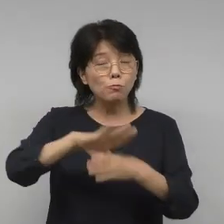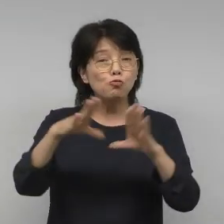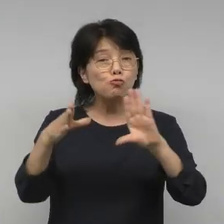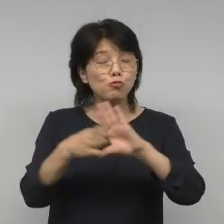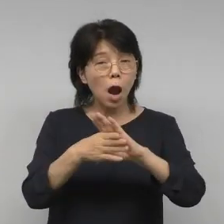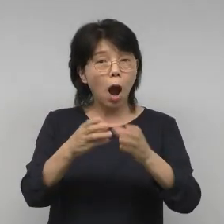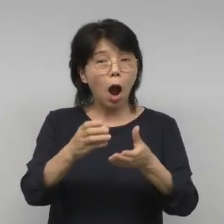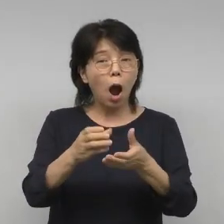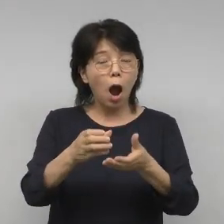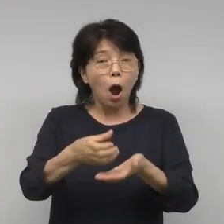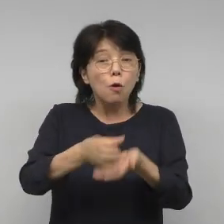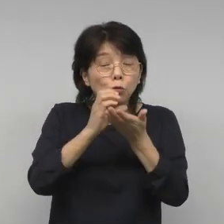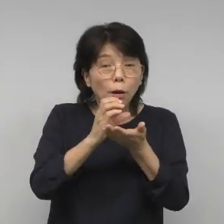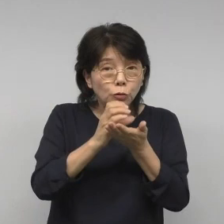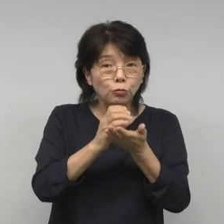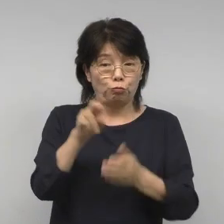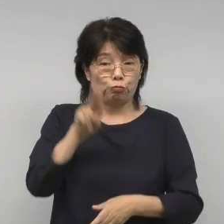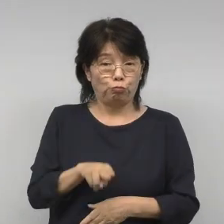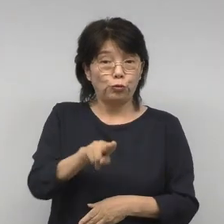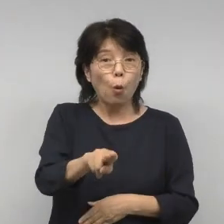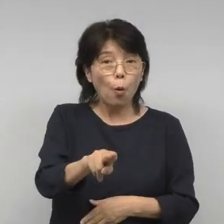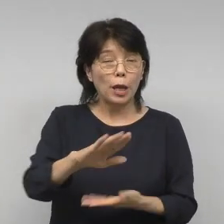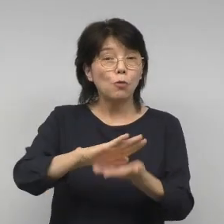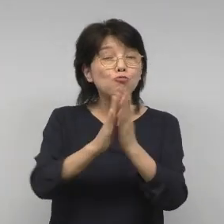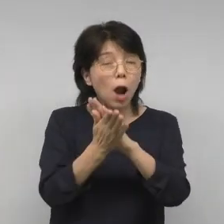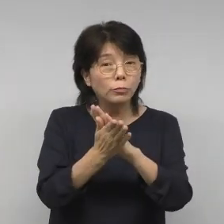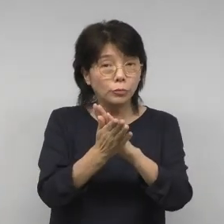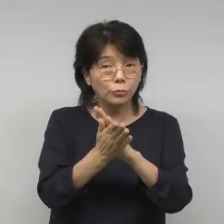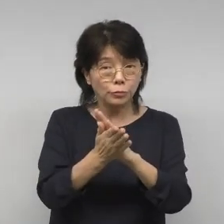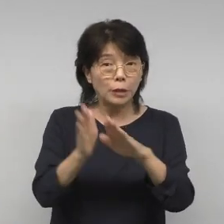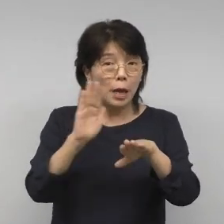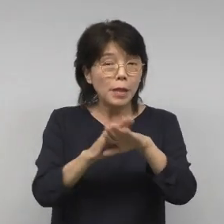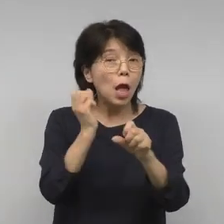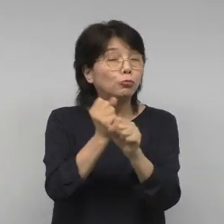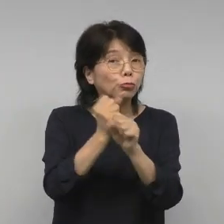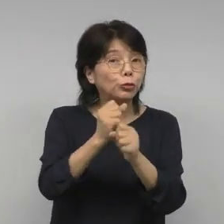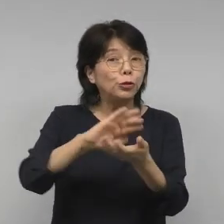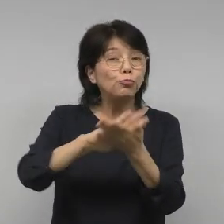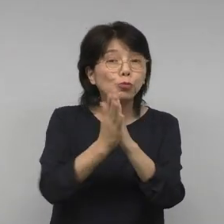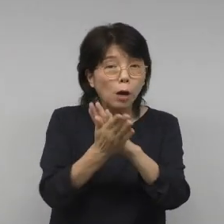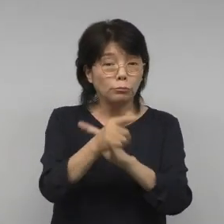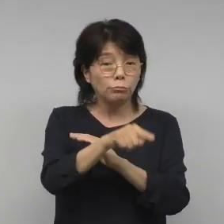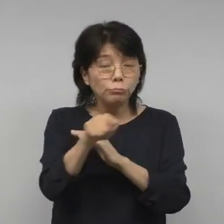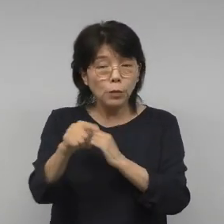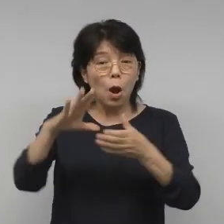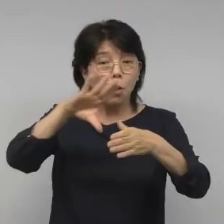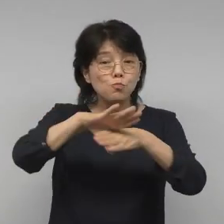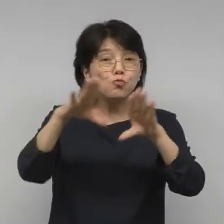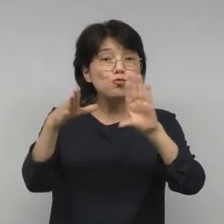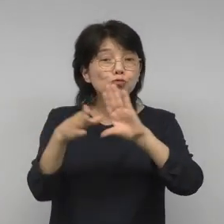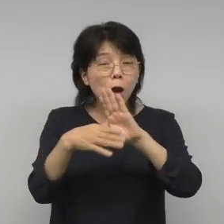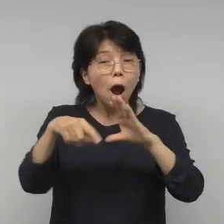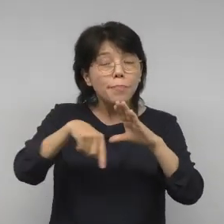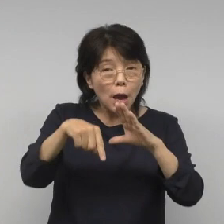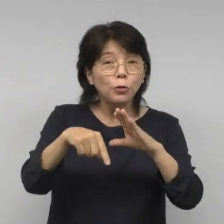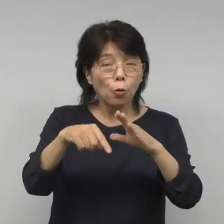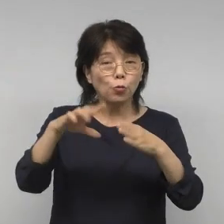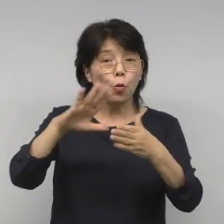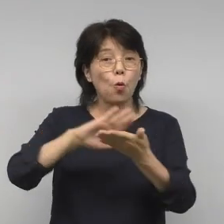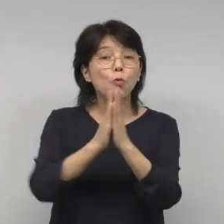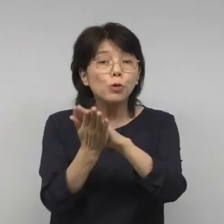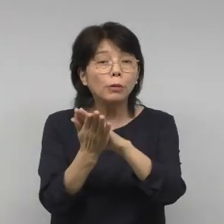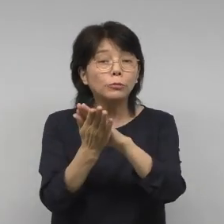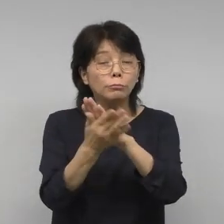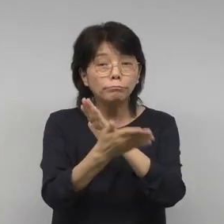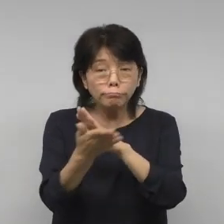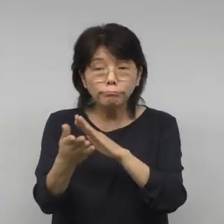とか、将棋クラブ、それからハンドメイドのクラブ等々の文化系のクラブも、まあ、次々と発足